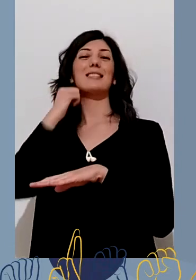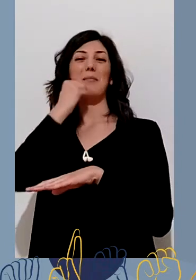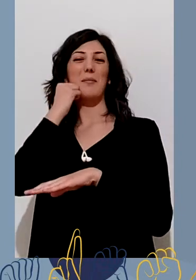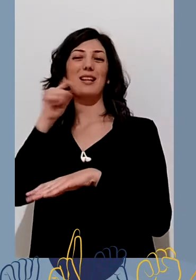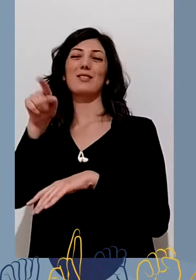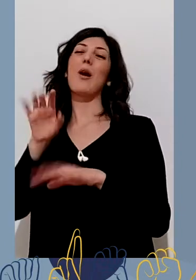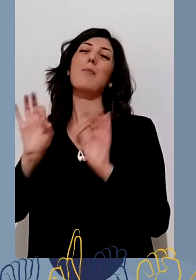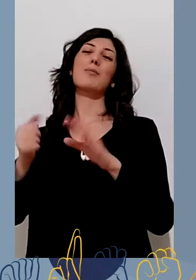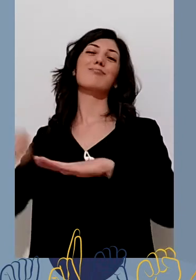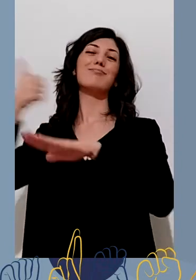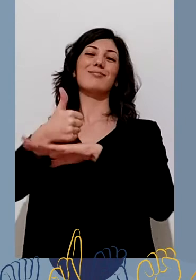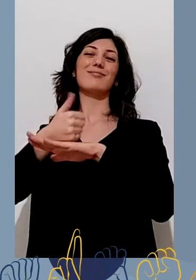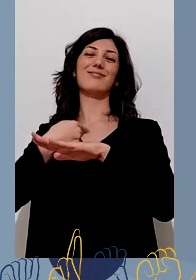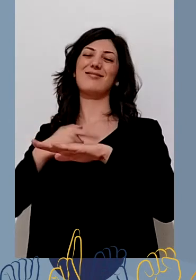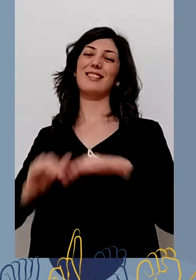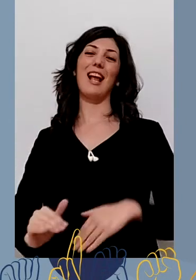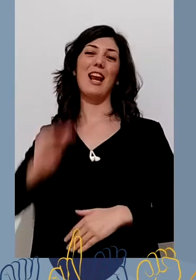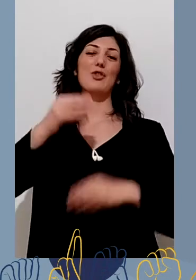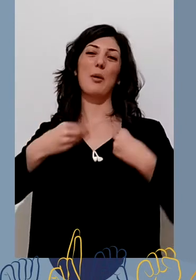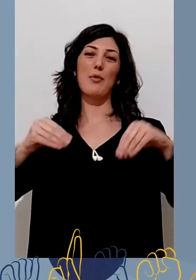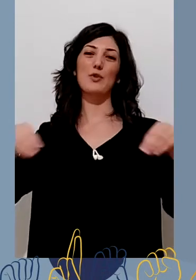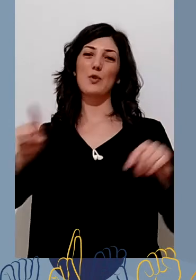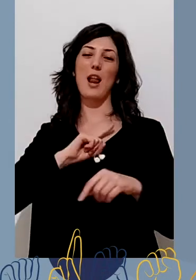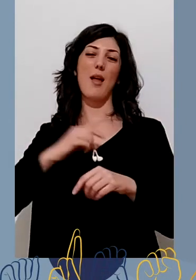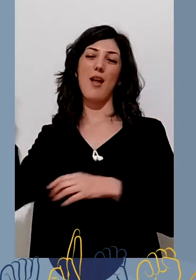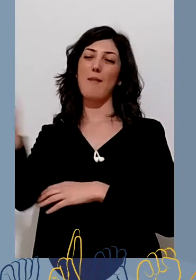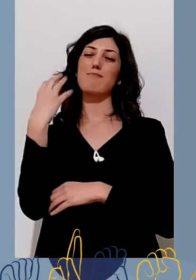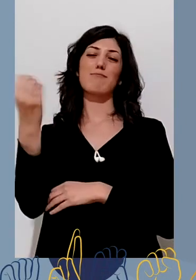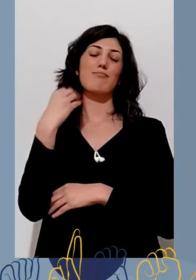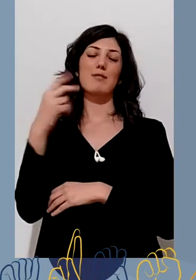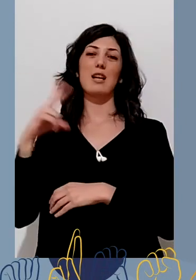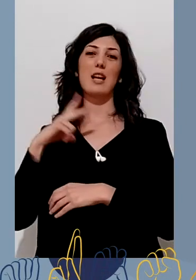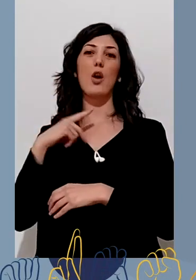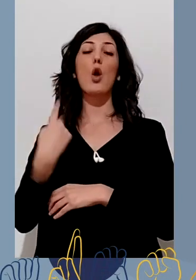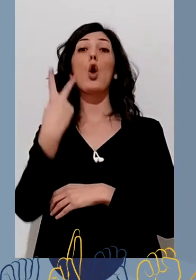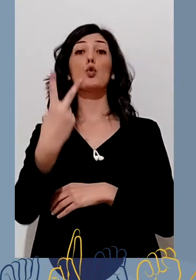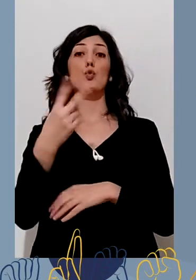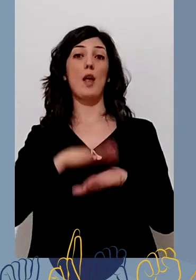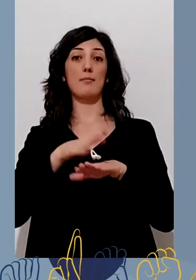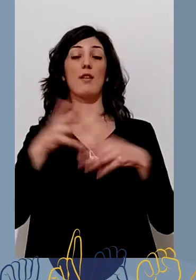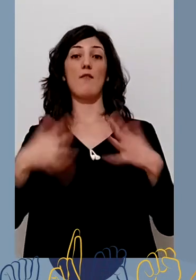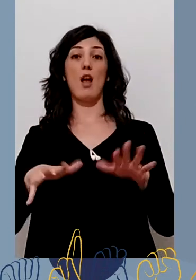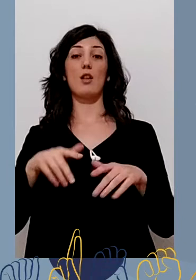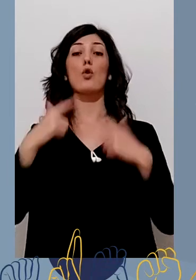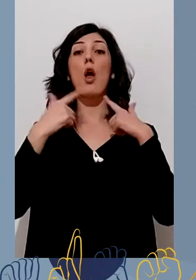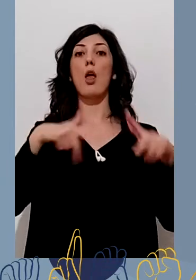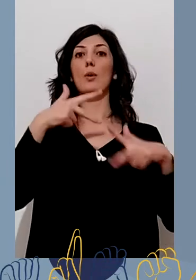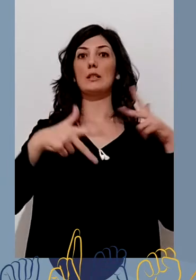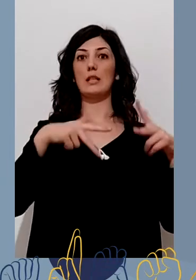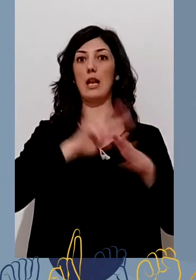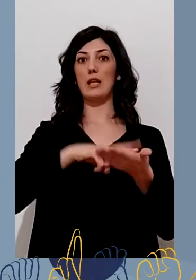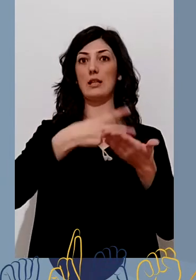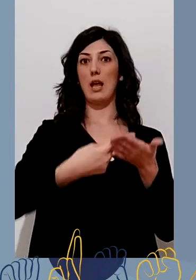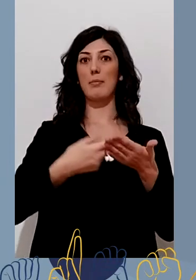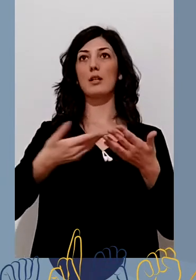E in questo ambito, diciamo, ho fatto le mie esperienze. La figura dell'interprete LIS su questo territorio era inesistente, quindi